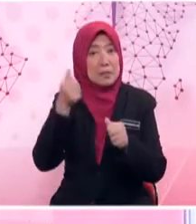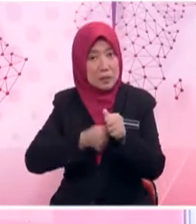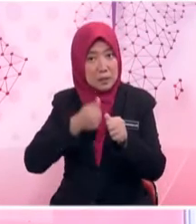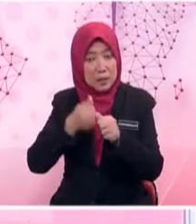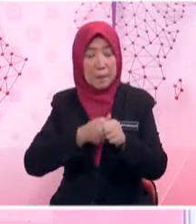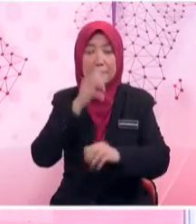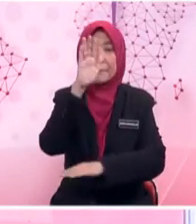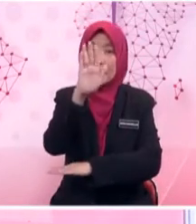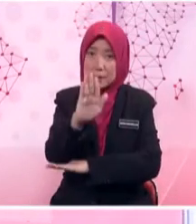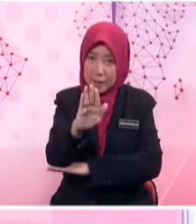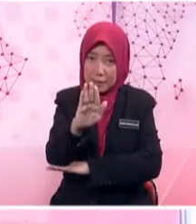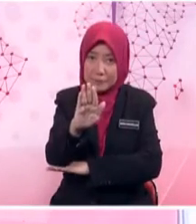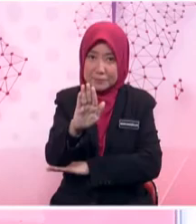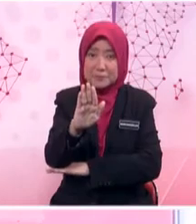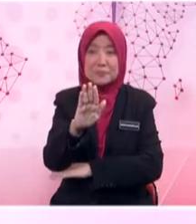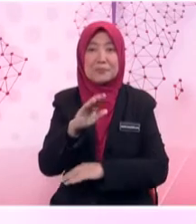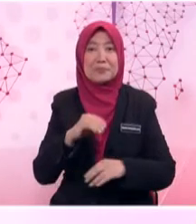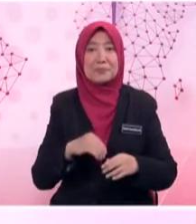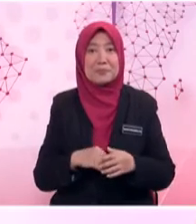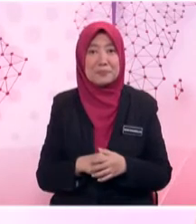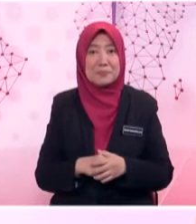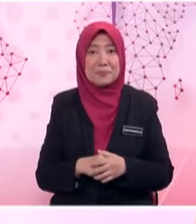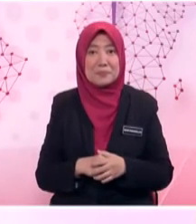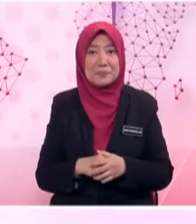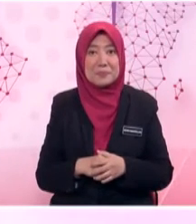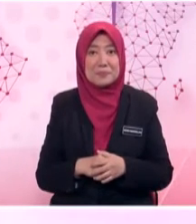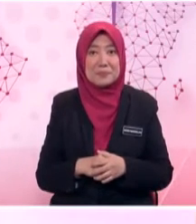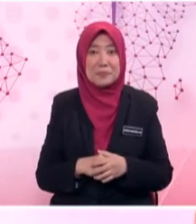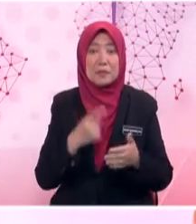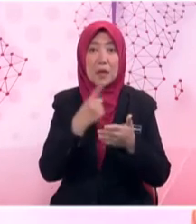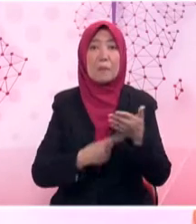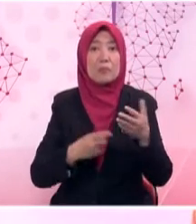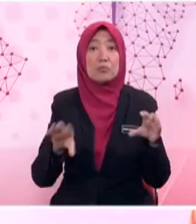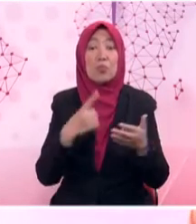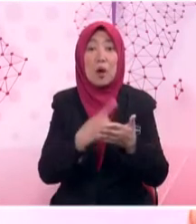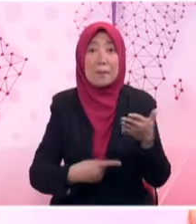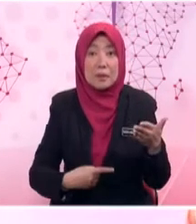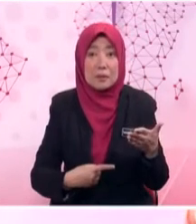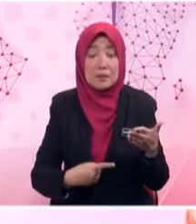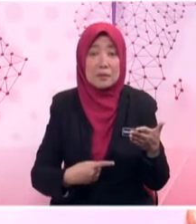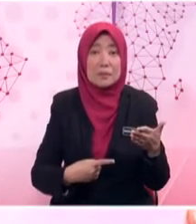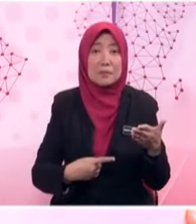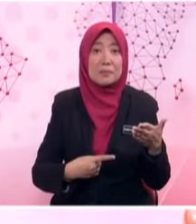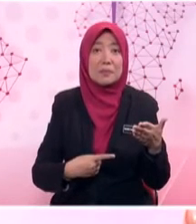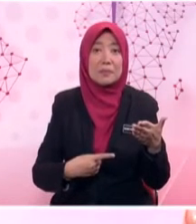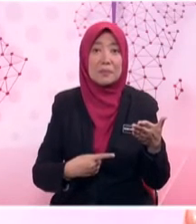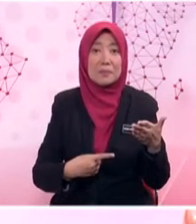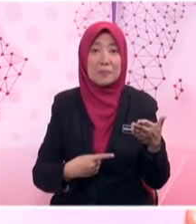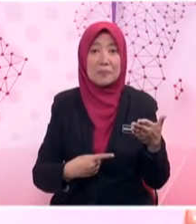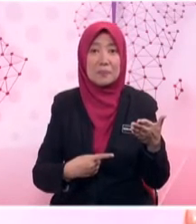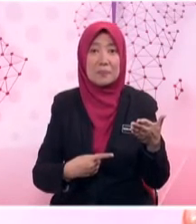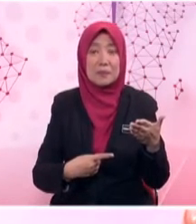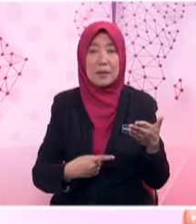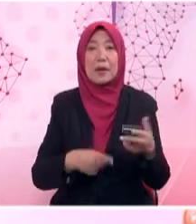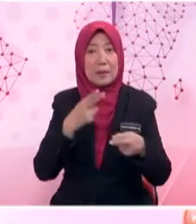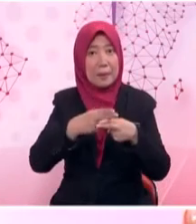Setiap petang. Setiap petang. Apa yang dilakukan murid-murid itu? Ryan Daniel. Ya. Betul